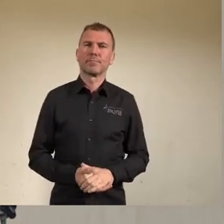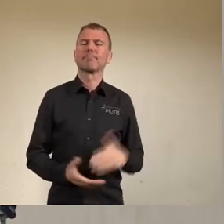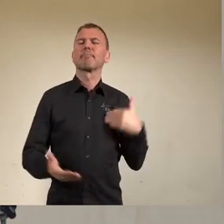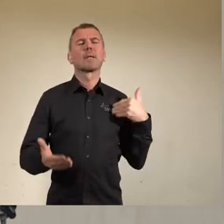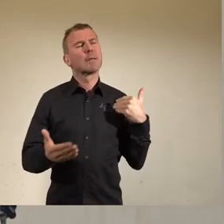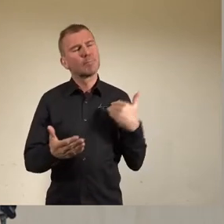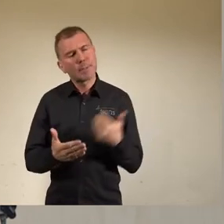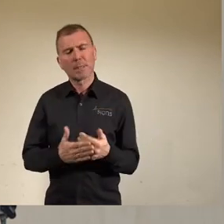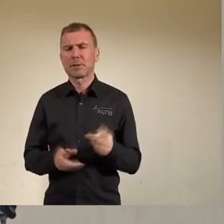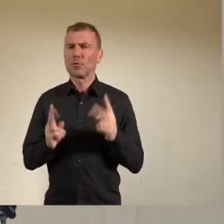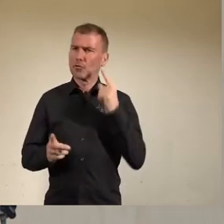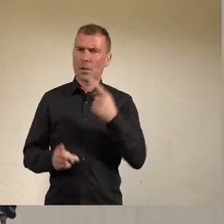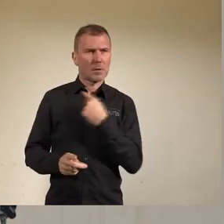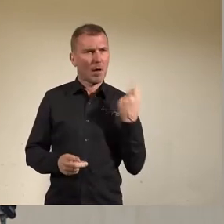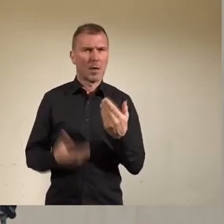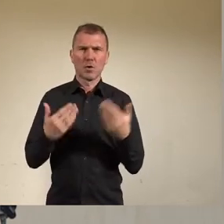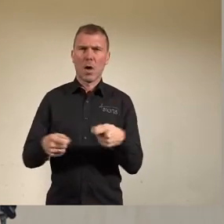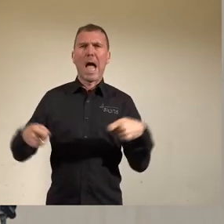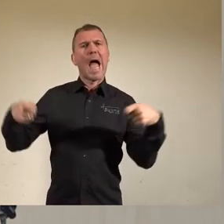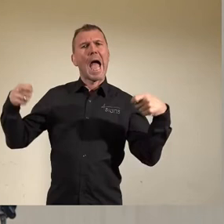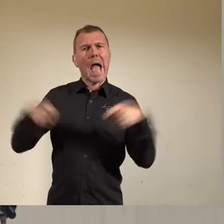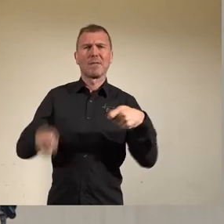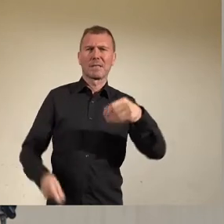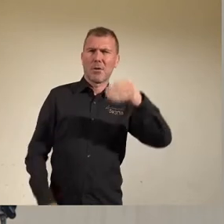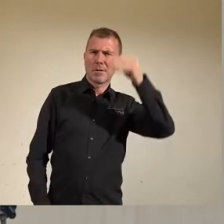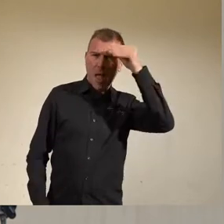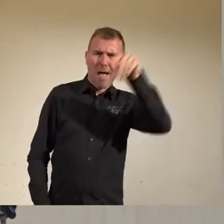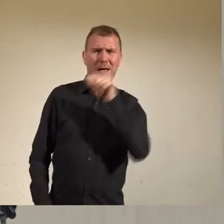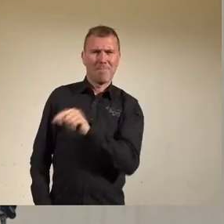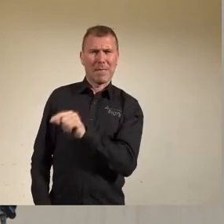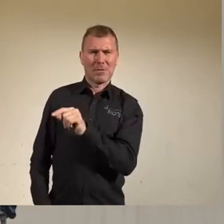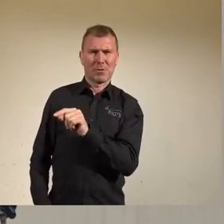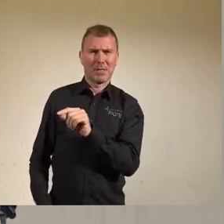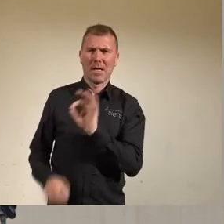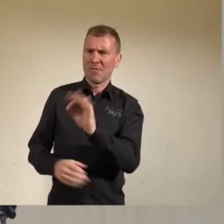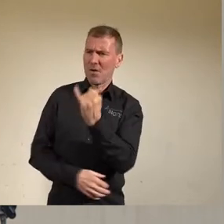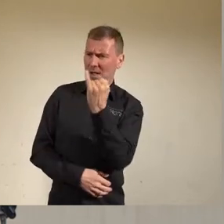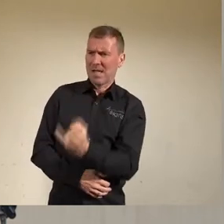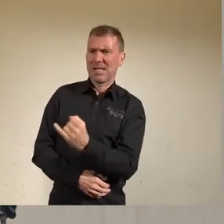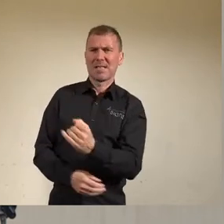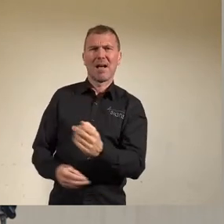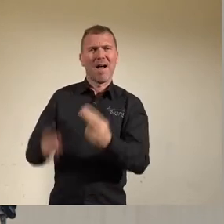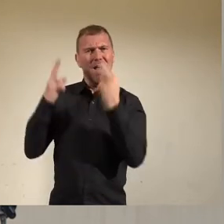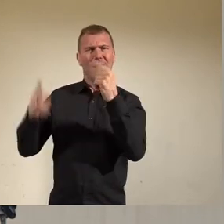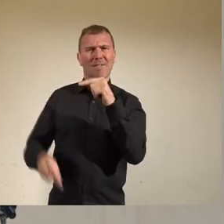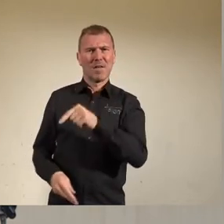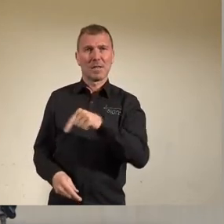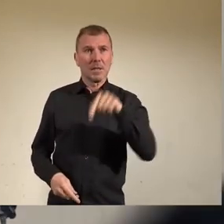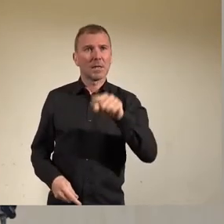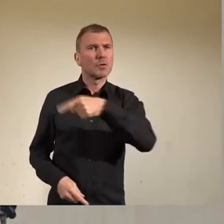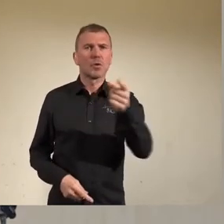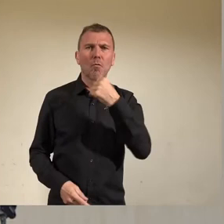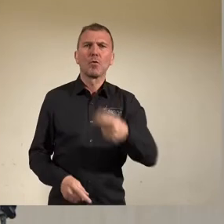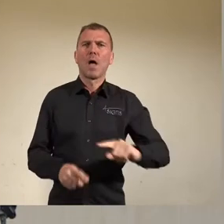im Stadtrat Konsens, dass Investitionen in Bildung und somit die Zukunft der Kinder Priorität haben. Sie wollen damit brechen. Das